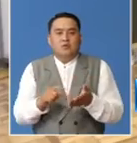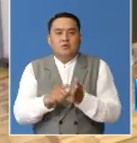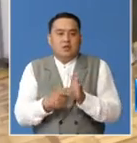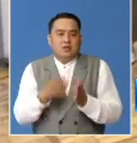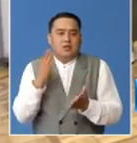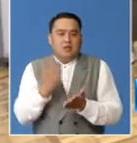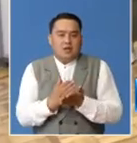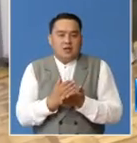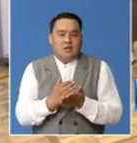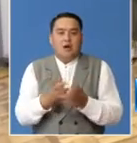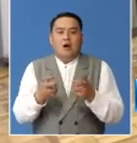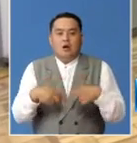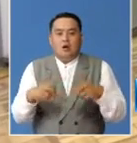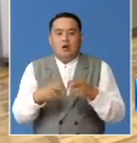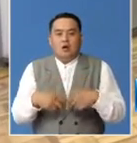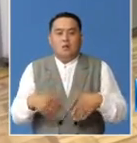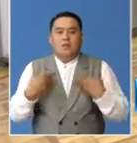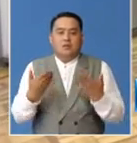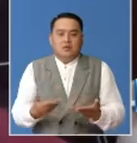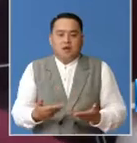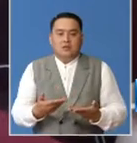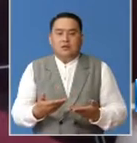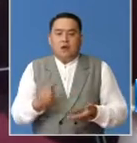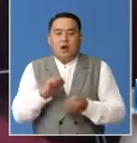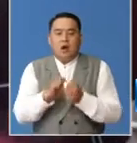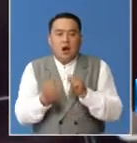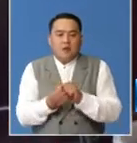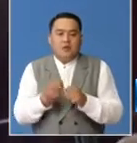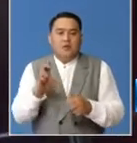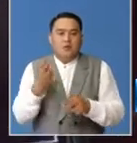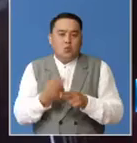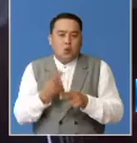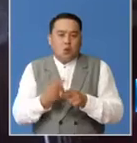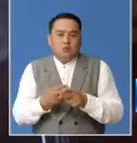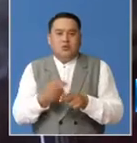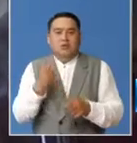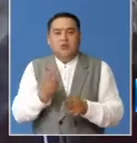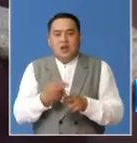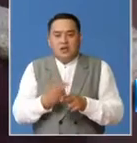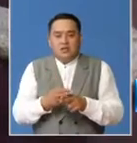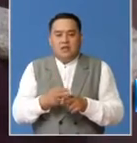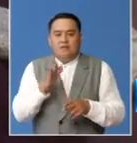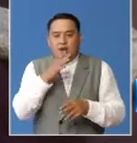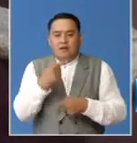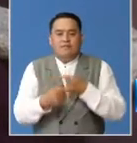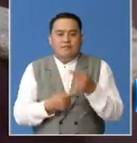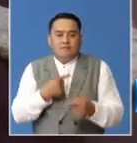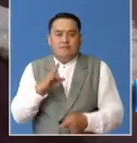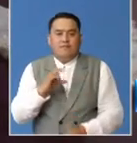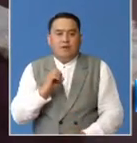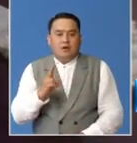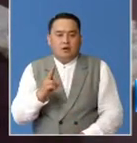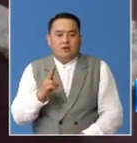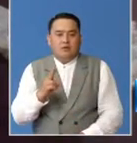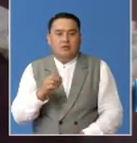залов. Это зал археологии. Здесь представлены экспонаты из каменного, бронзового, железного веков, относящиеся к савромато-сарматскому периоду.